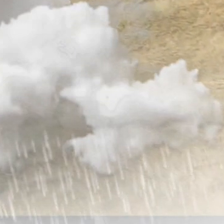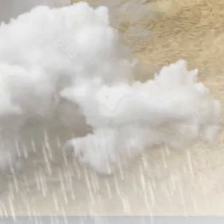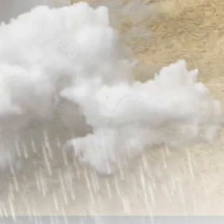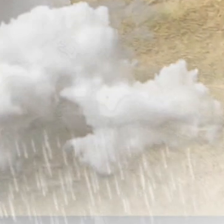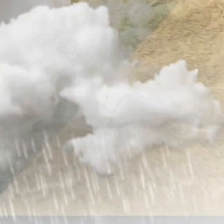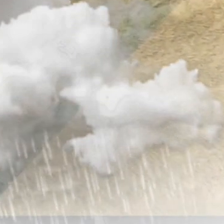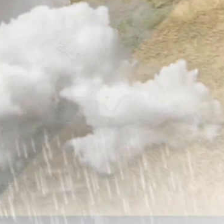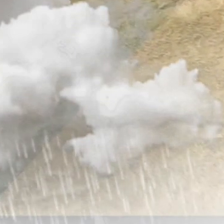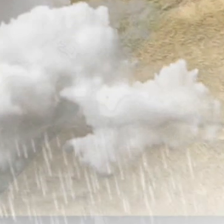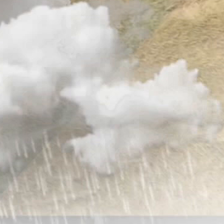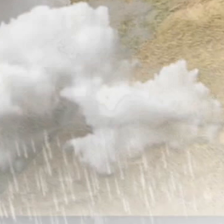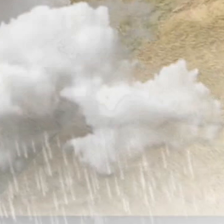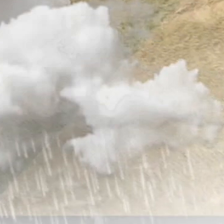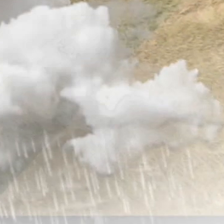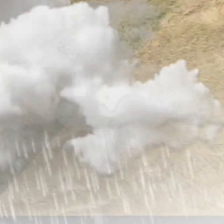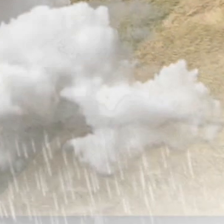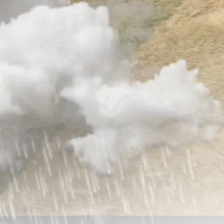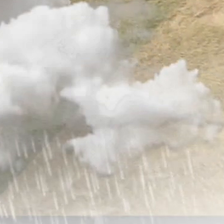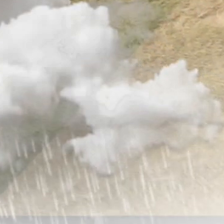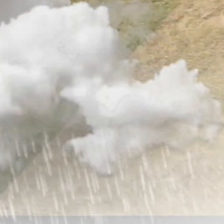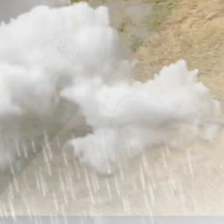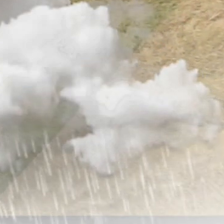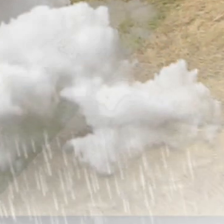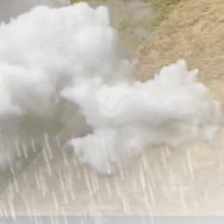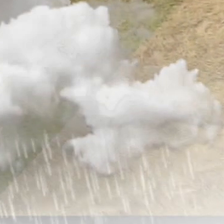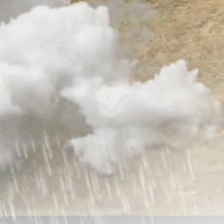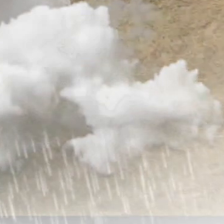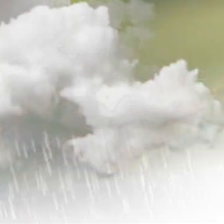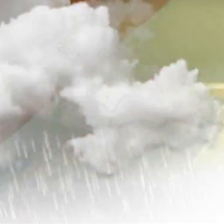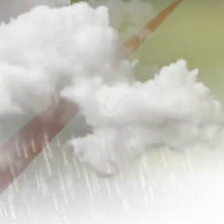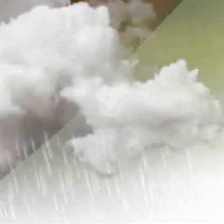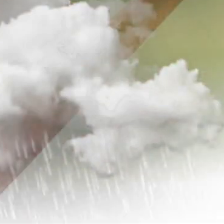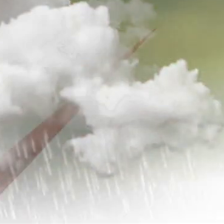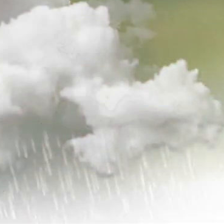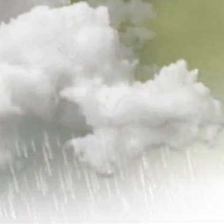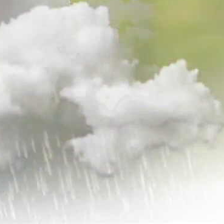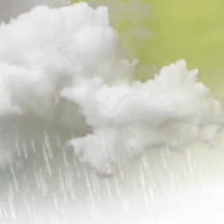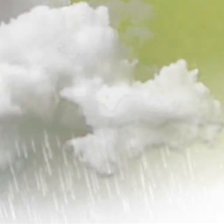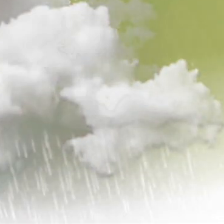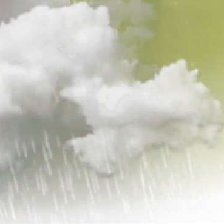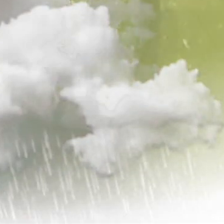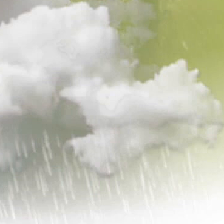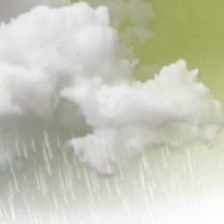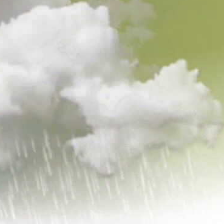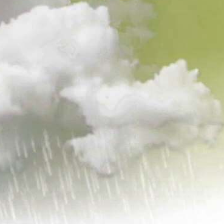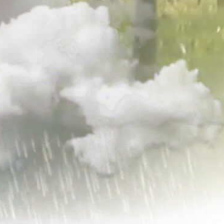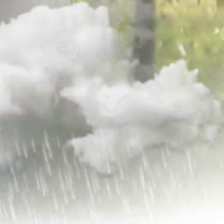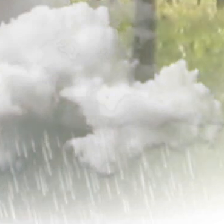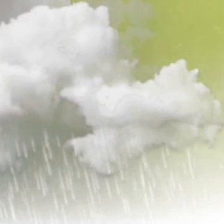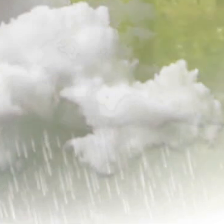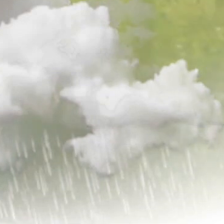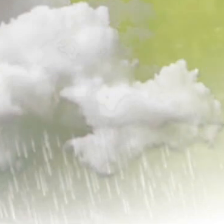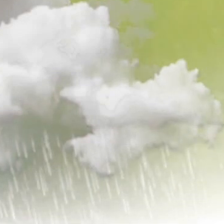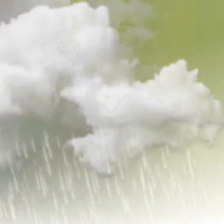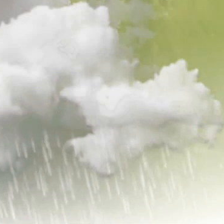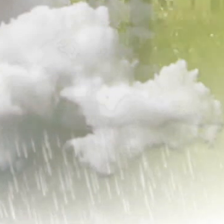заходні 3-5 метраў за секунду. У Свіслачы, Зэльве і Слонімі прагназуецца каля 6 градусаў